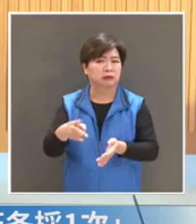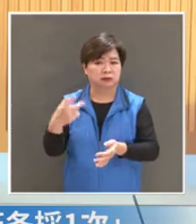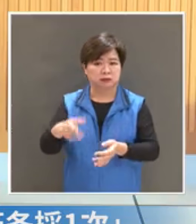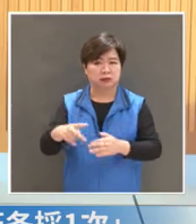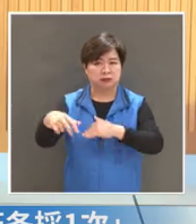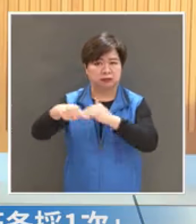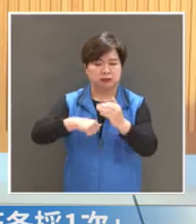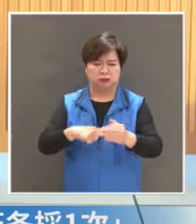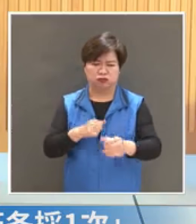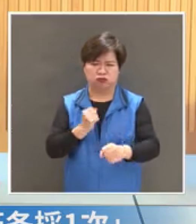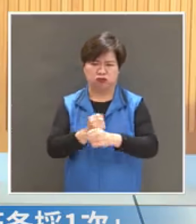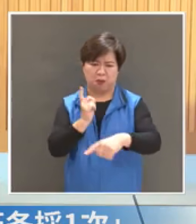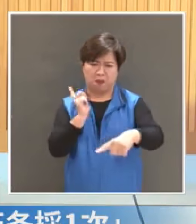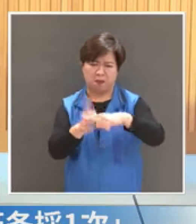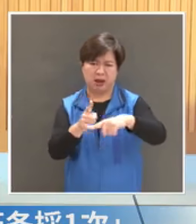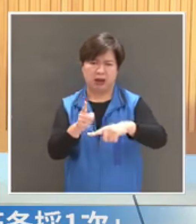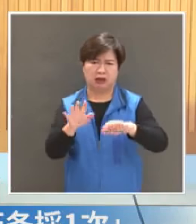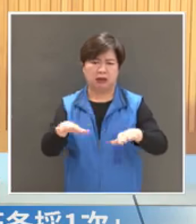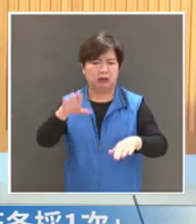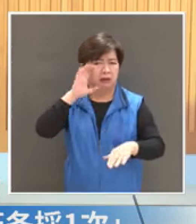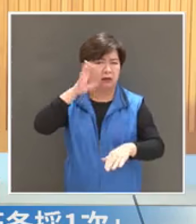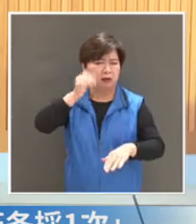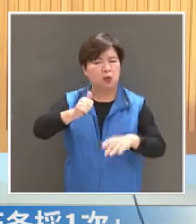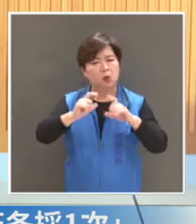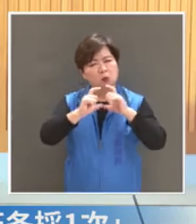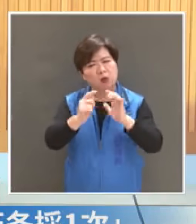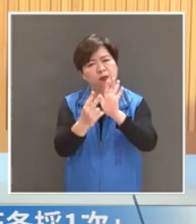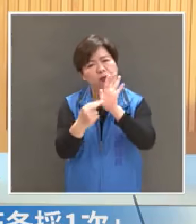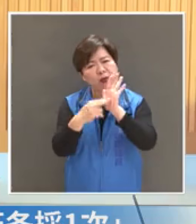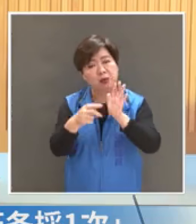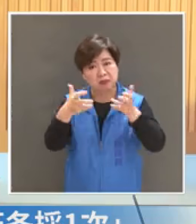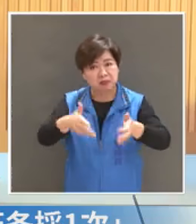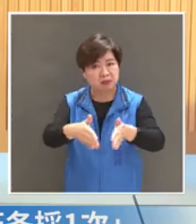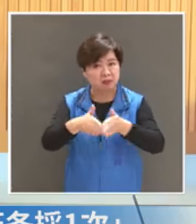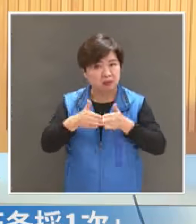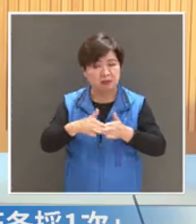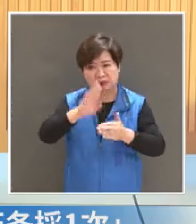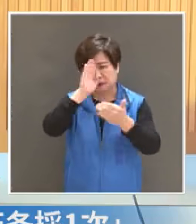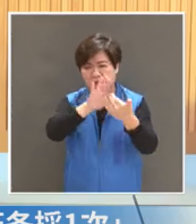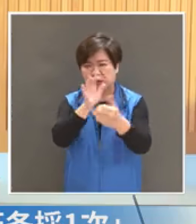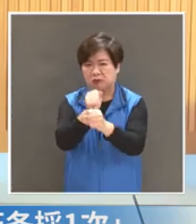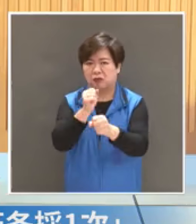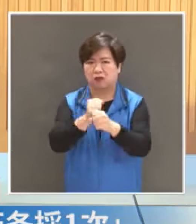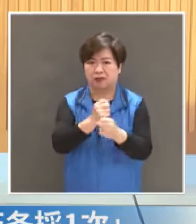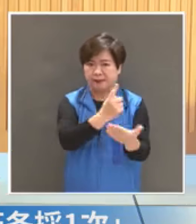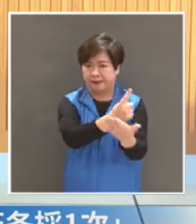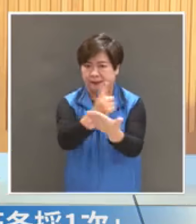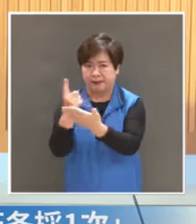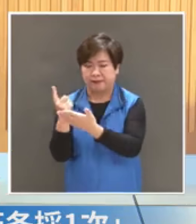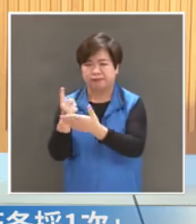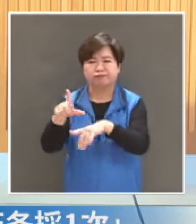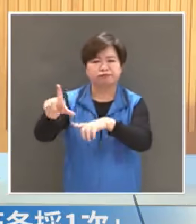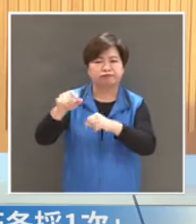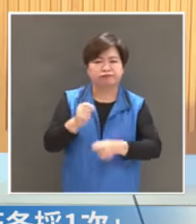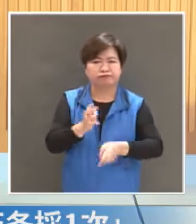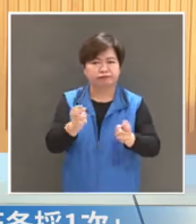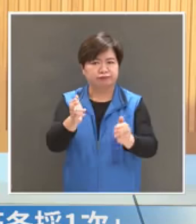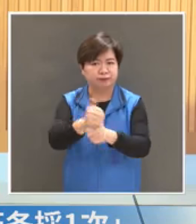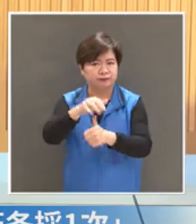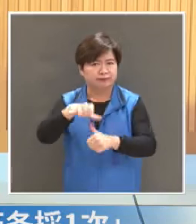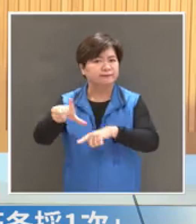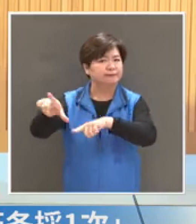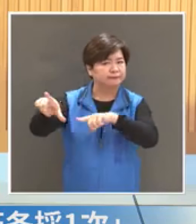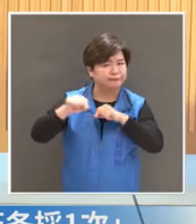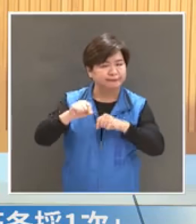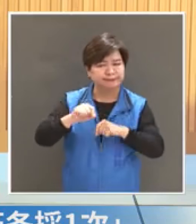分做半套而已，今天苏贞昌院长回应说最重要的防疫工作还是每一个人要依照指挥中心的指引把